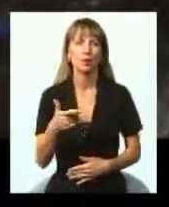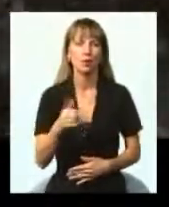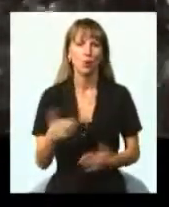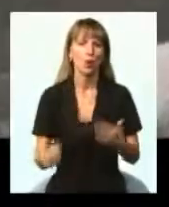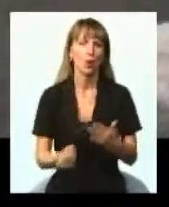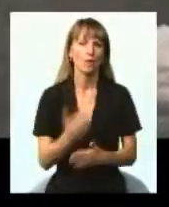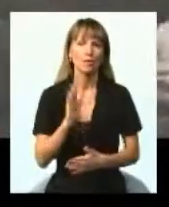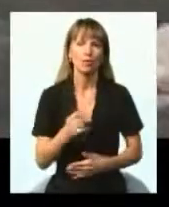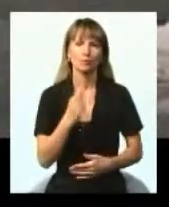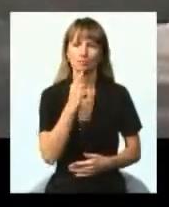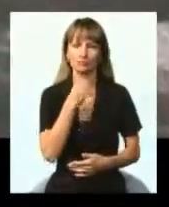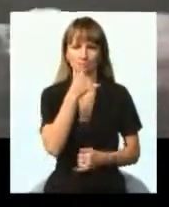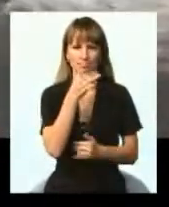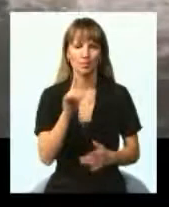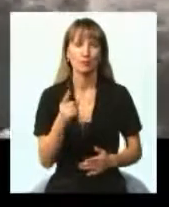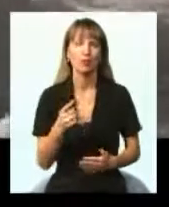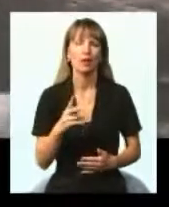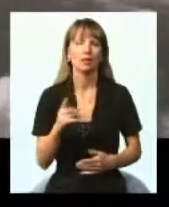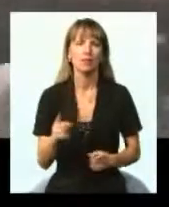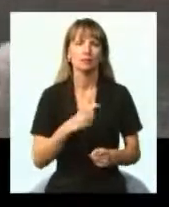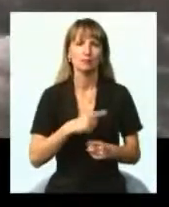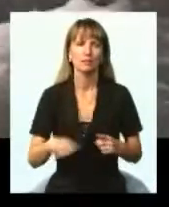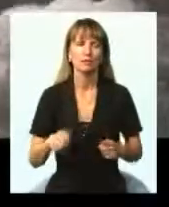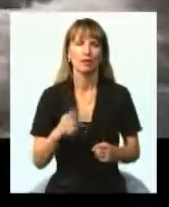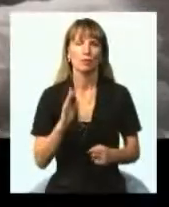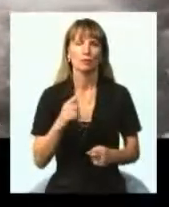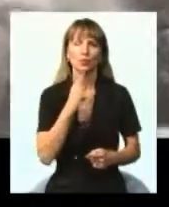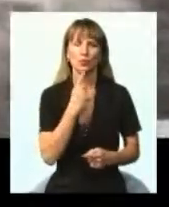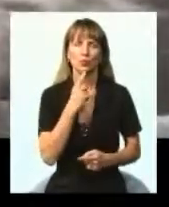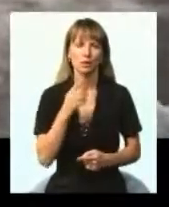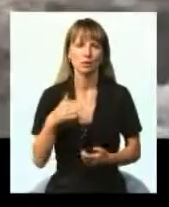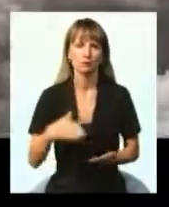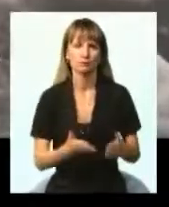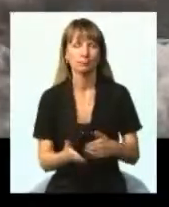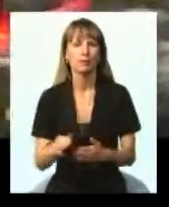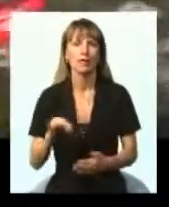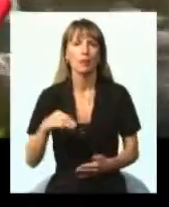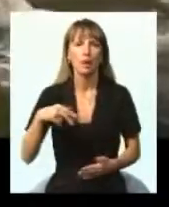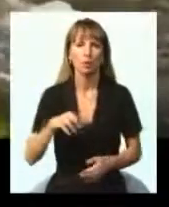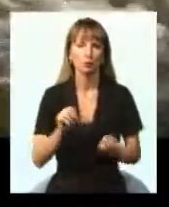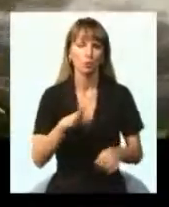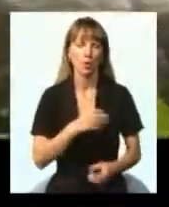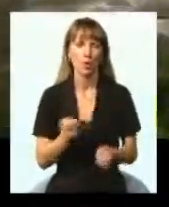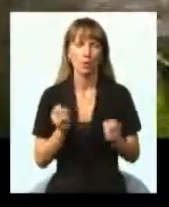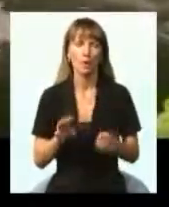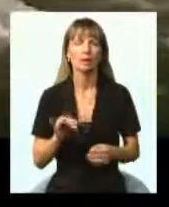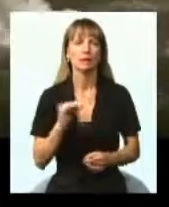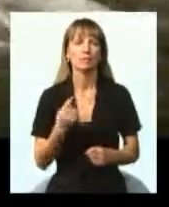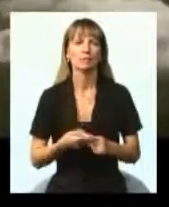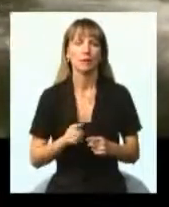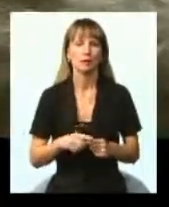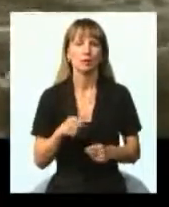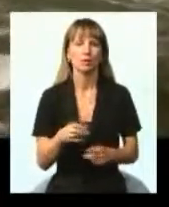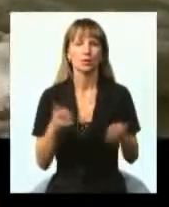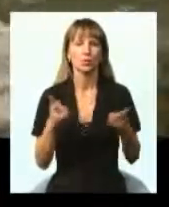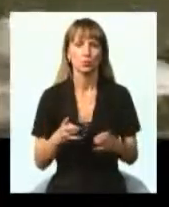стане не під силу, адже на шляху постануть складні пороги, проходити які може бути небезпечно. А отже, це вимагатиме